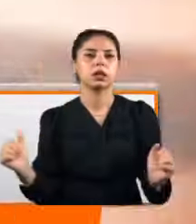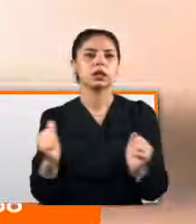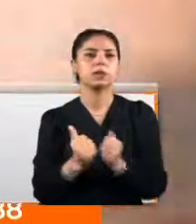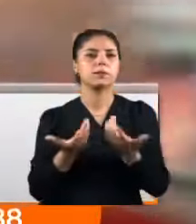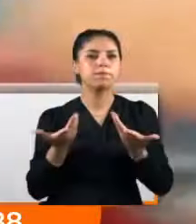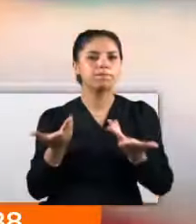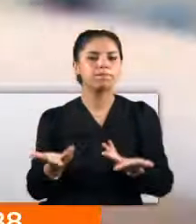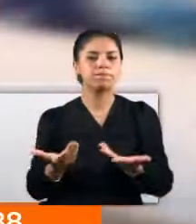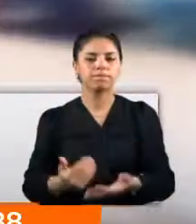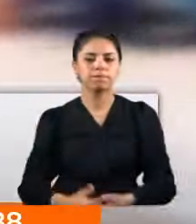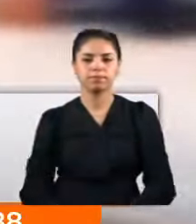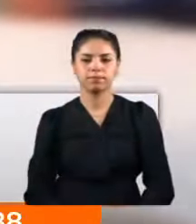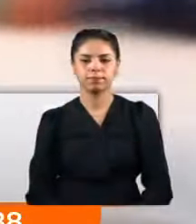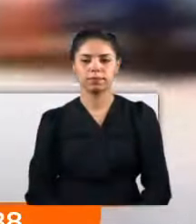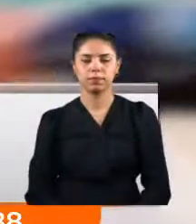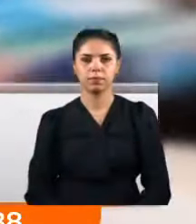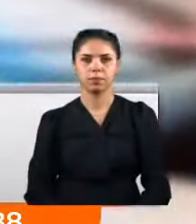bilmedi.